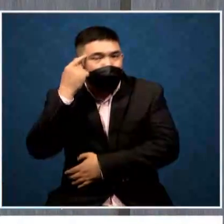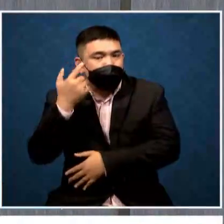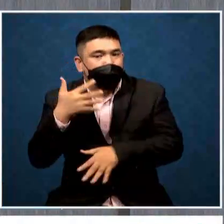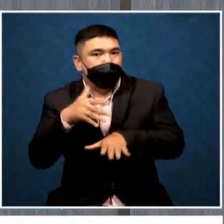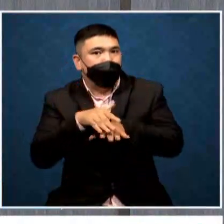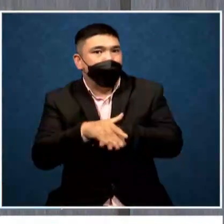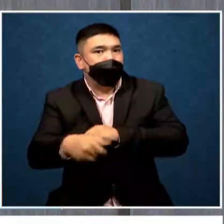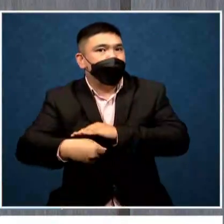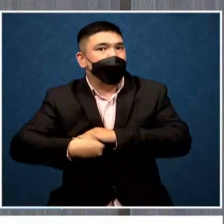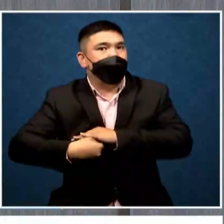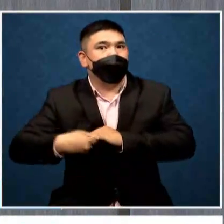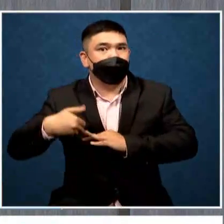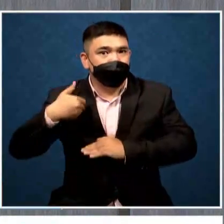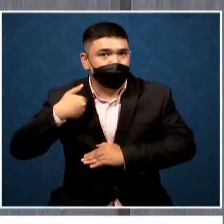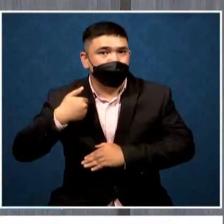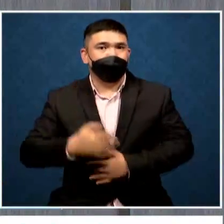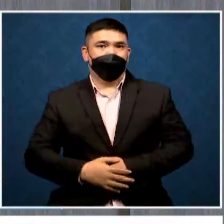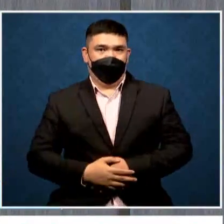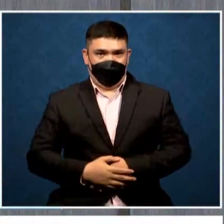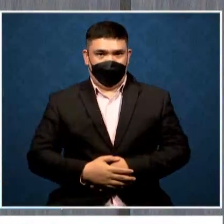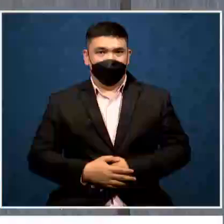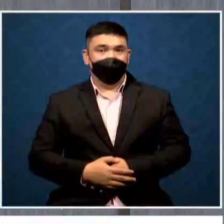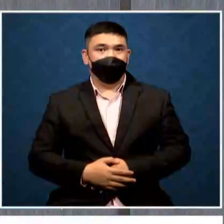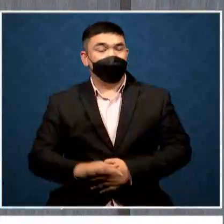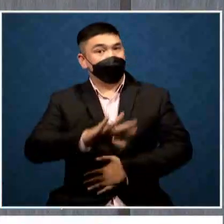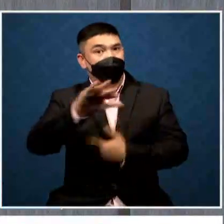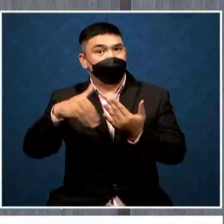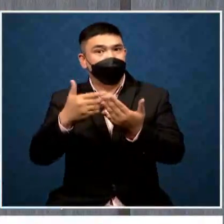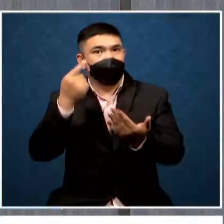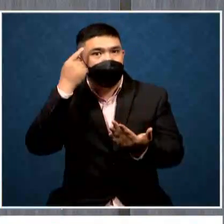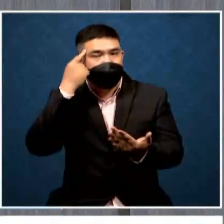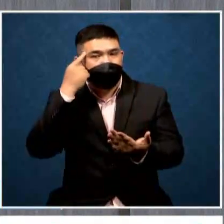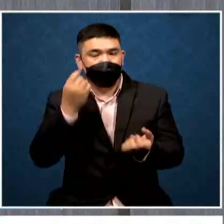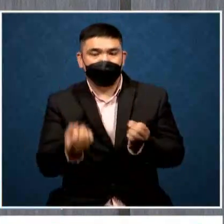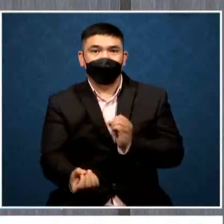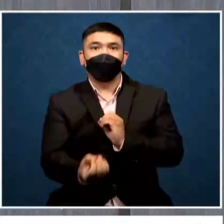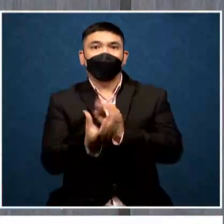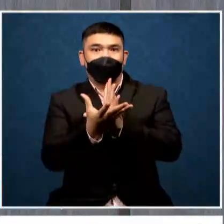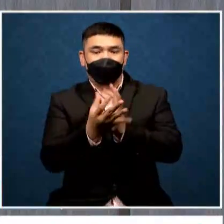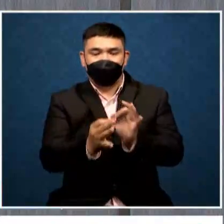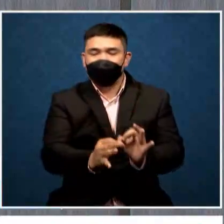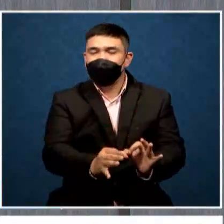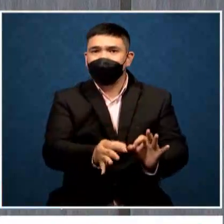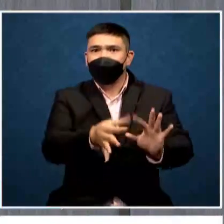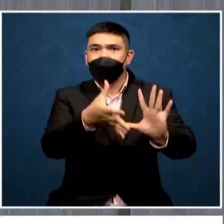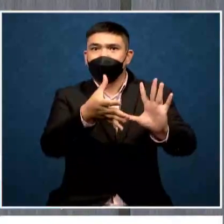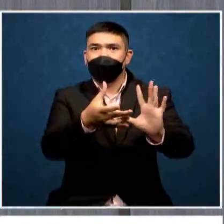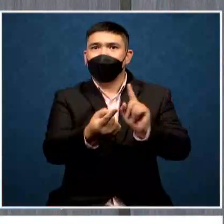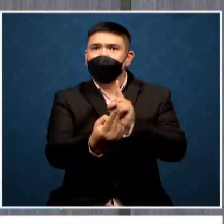างทั้งหมดจึงทำให้เกิดเหตุโศกนาฏกรรมอย่าง